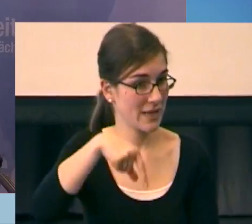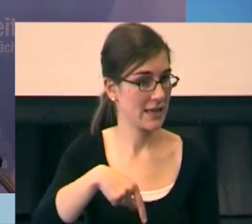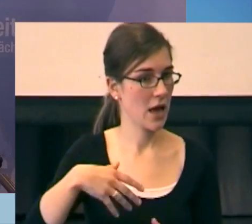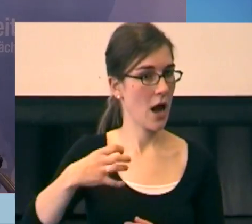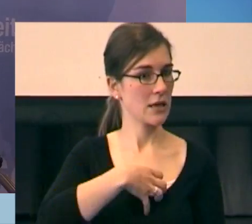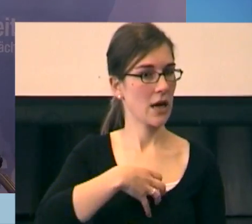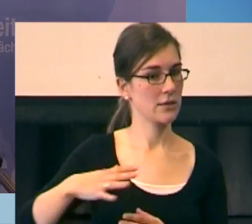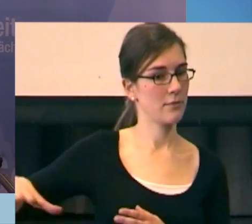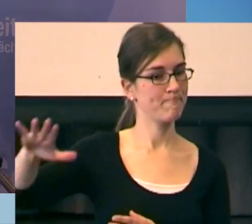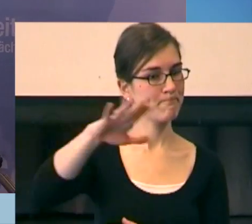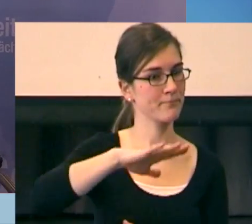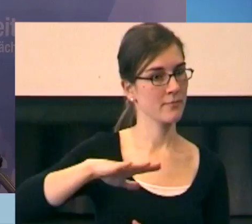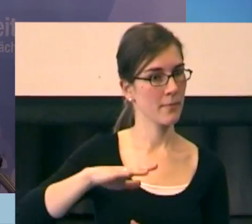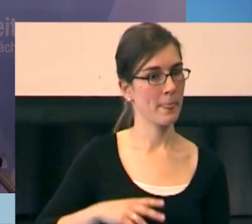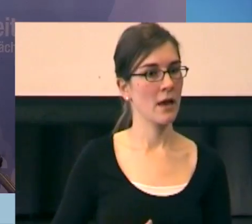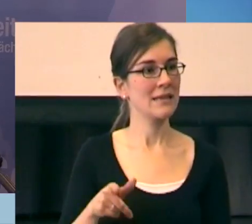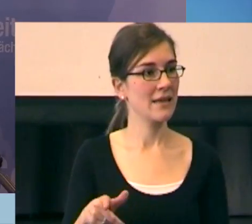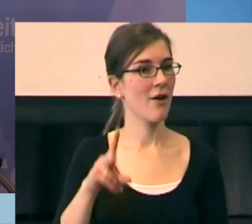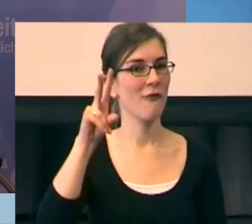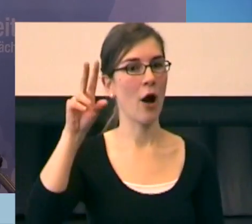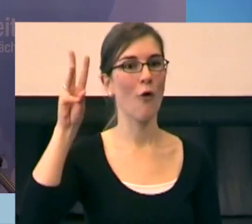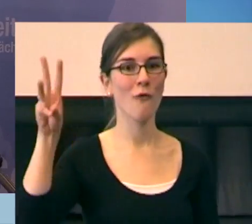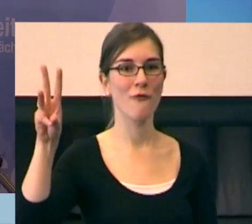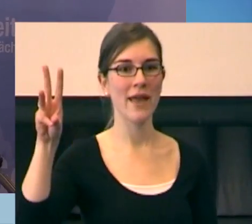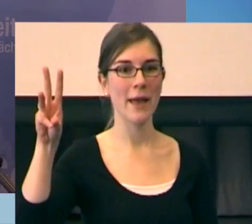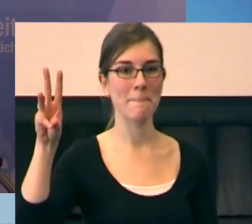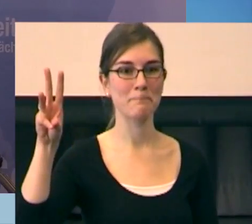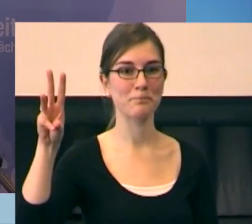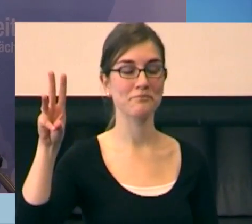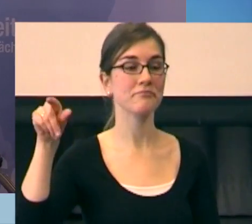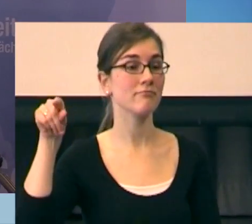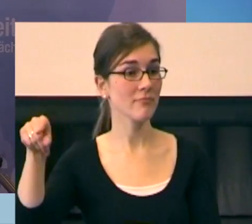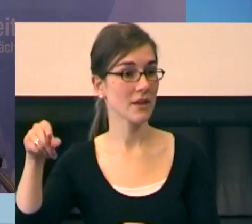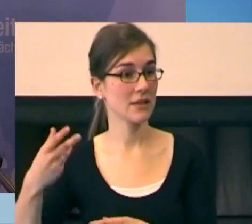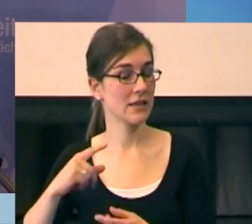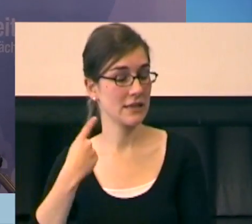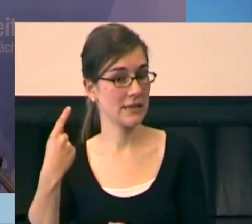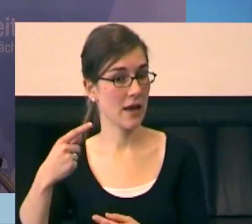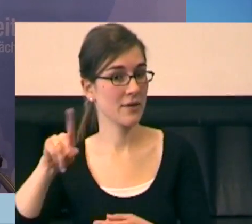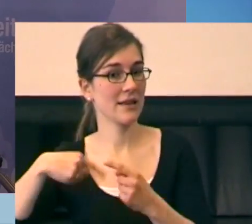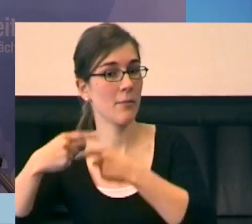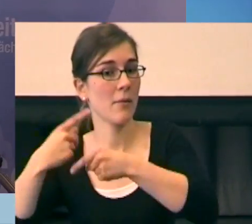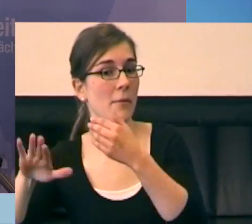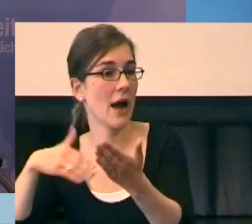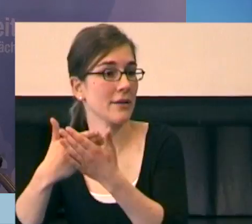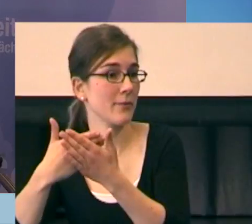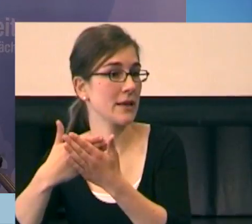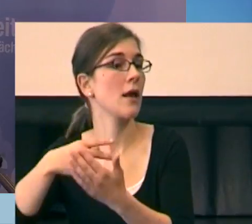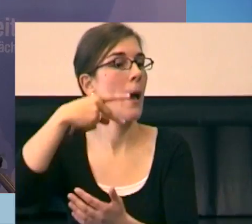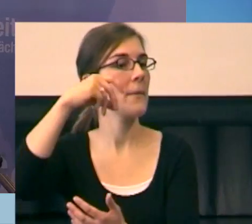Das ist die Volkswagen AG. Die Volkswagen AG ist dazu übergegangen, bei allen ihren Mitarbeitern PSA-Werte zu kontrollieren.